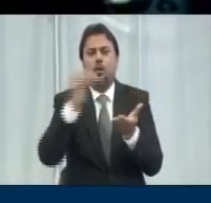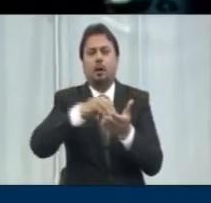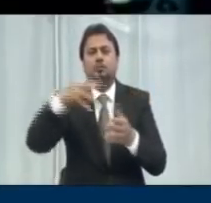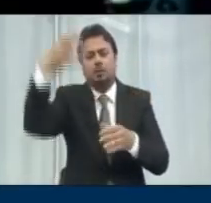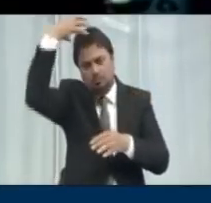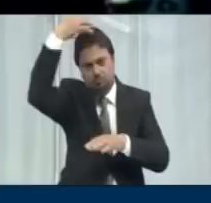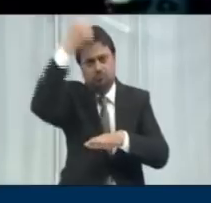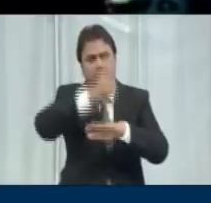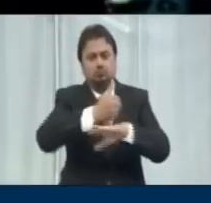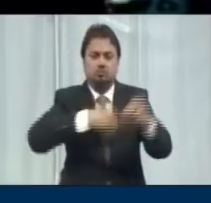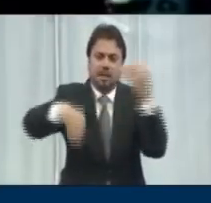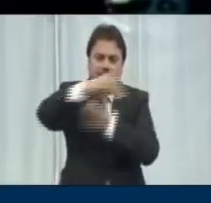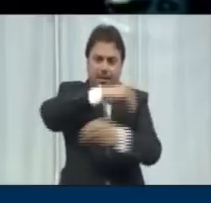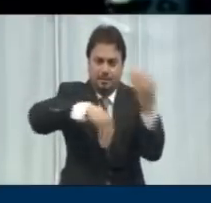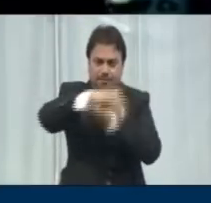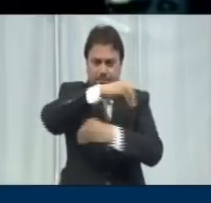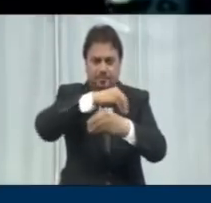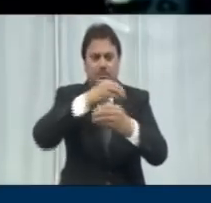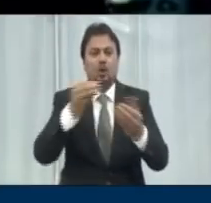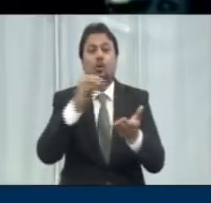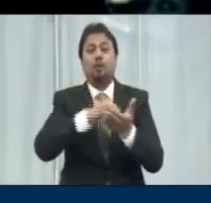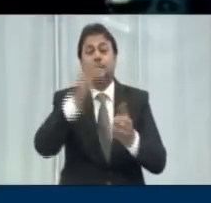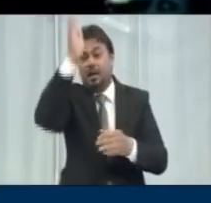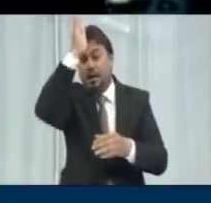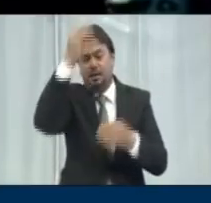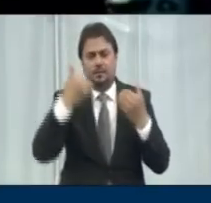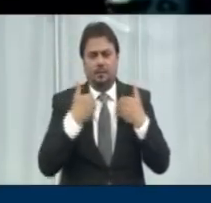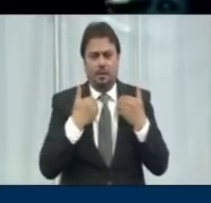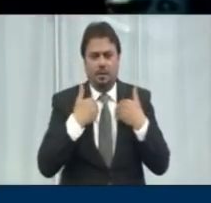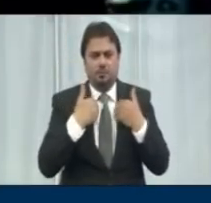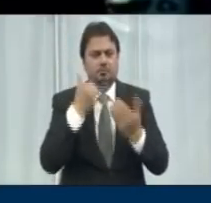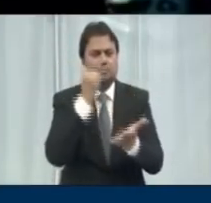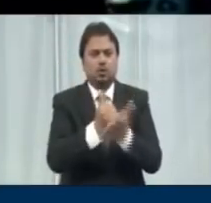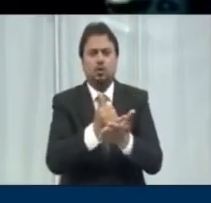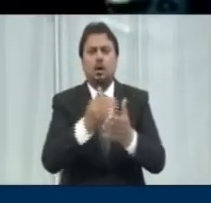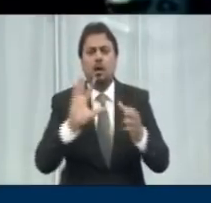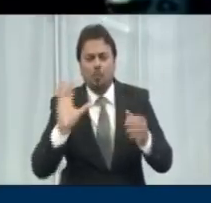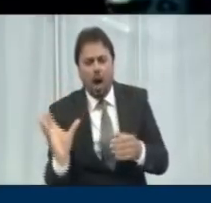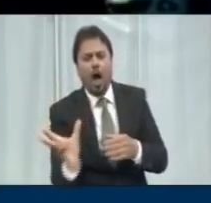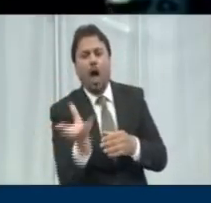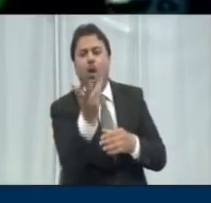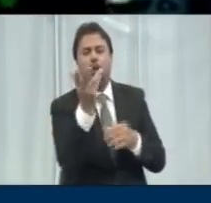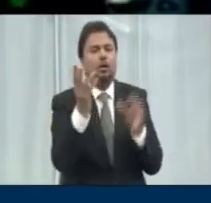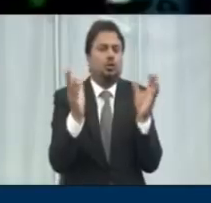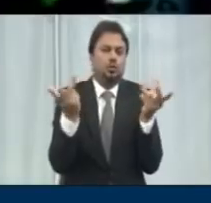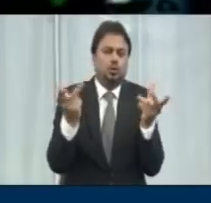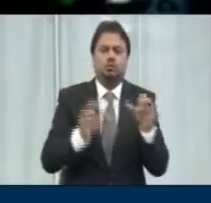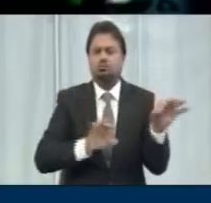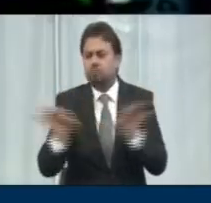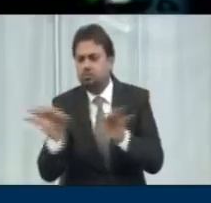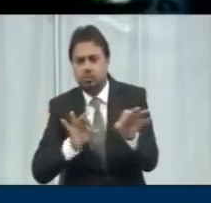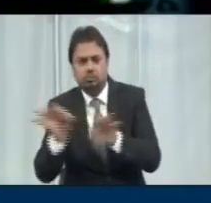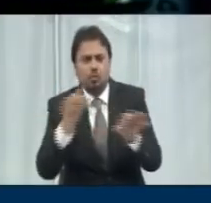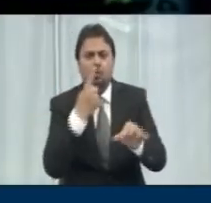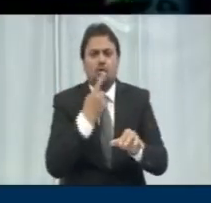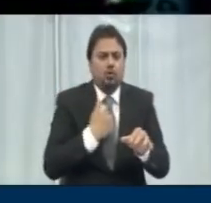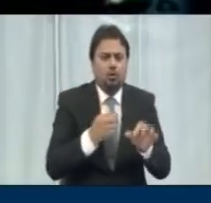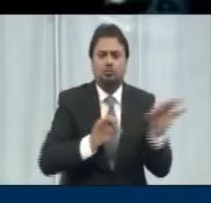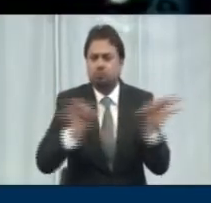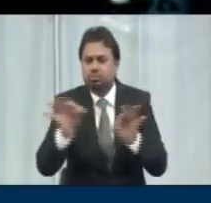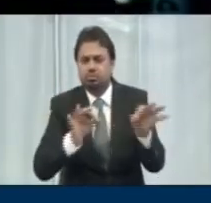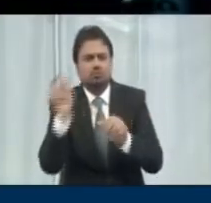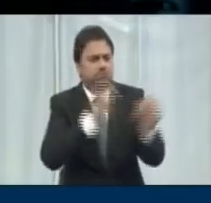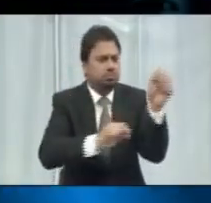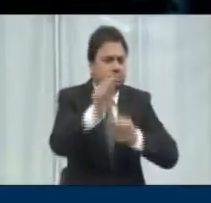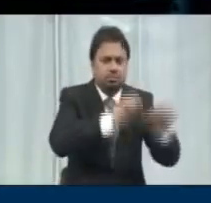الفاتيكان، وأيضا من قبل الجانب العراقي الذي يحاول تهيئة جميع الأمور والملتزمات